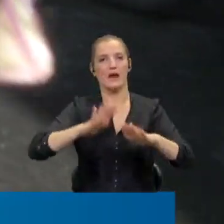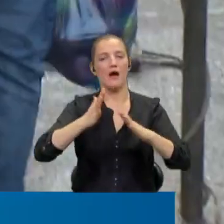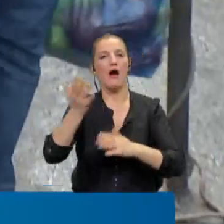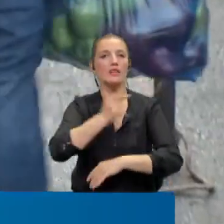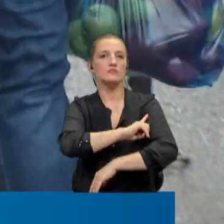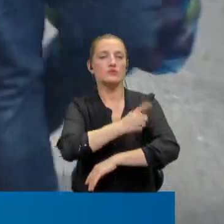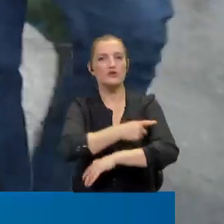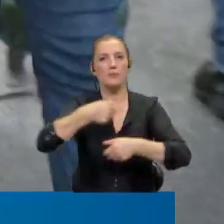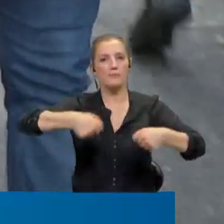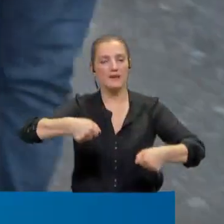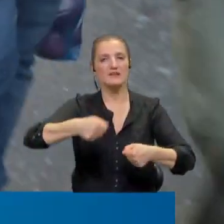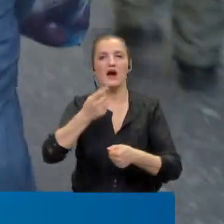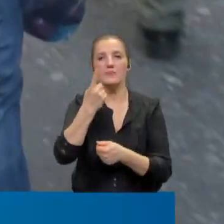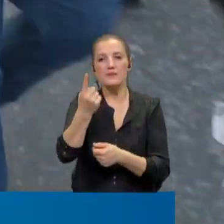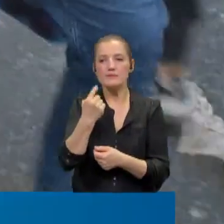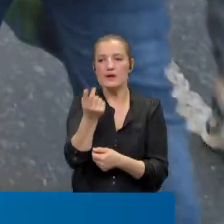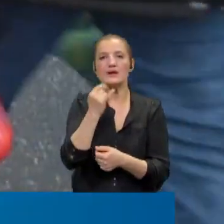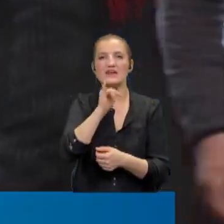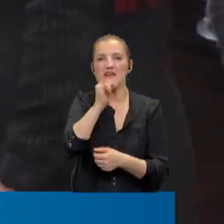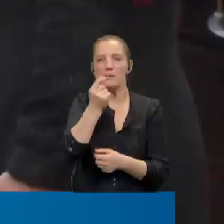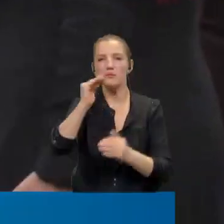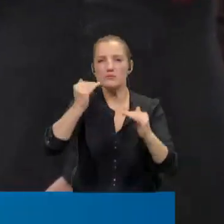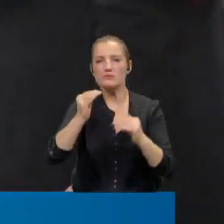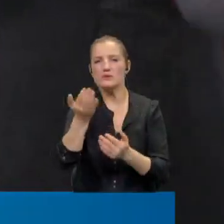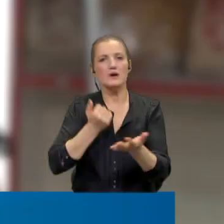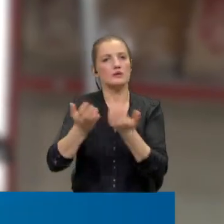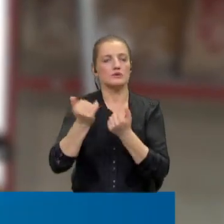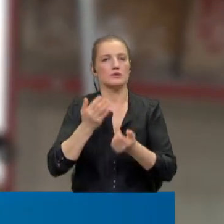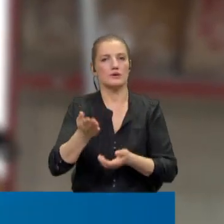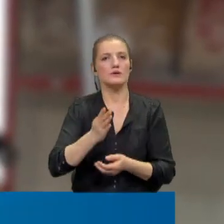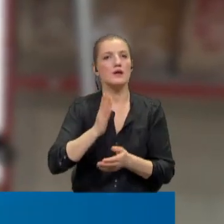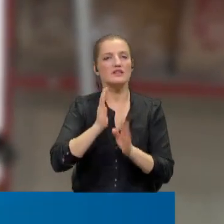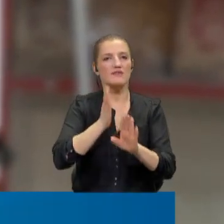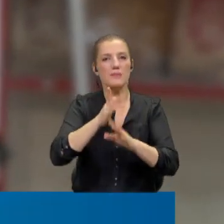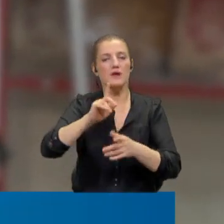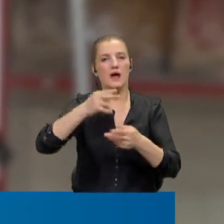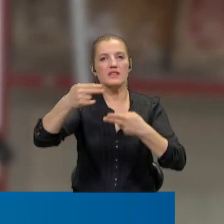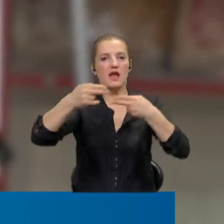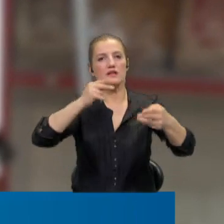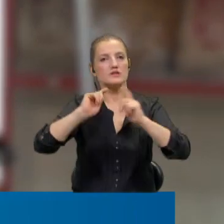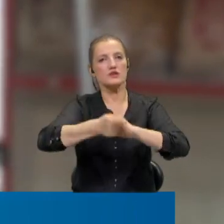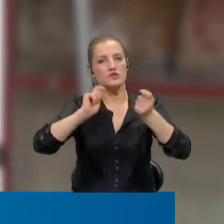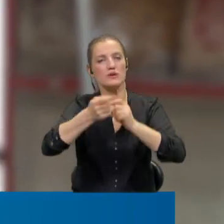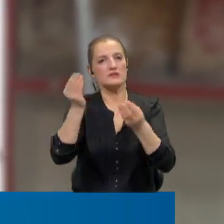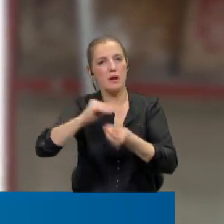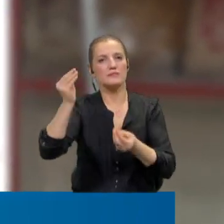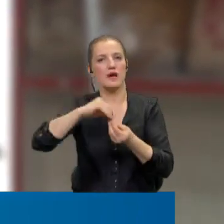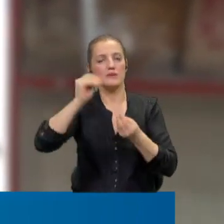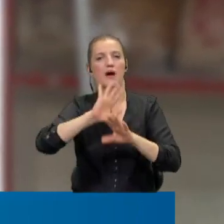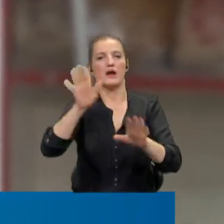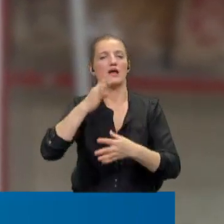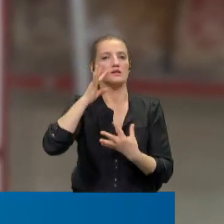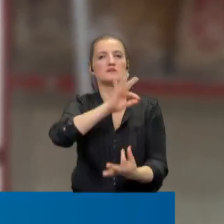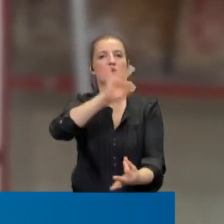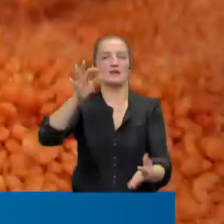gücü düşen pazardan Market'ten tane ile gramla aldığı gıda ürünleriyle dönüyor sürekli etiket değişikliği sürekli zam sürekli zam Artık